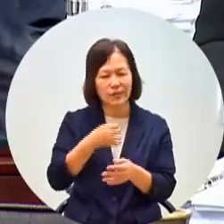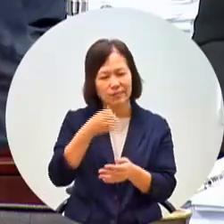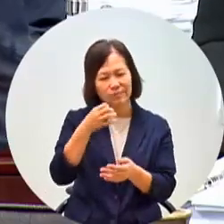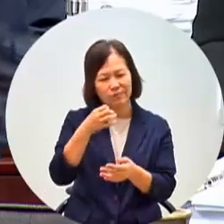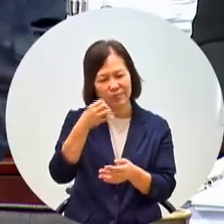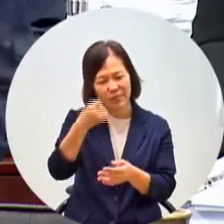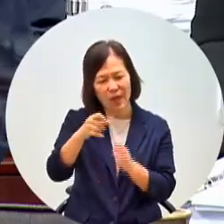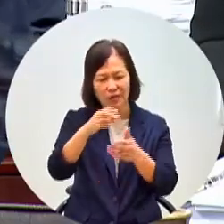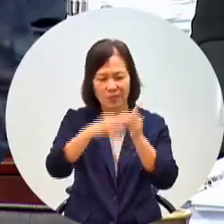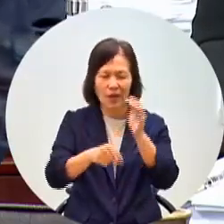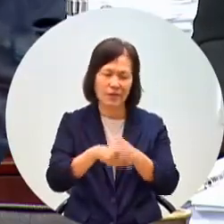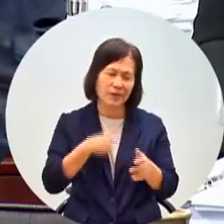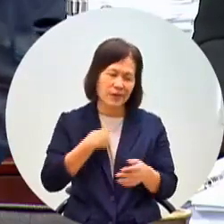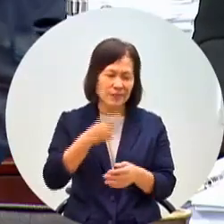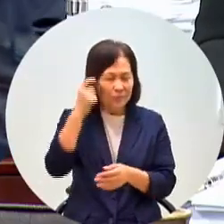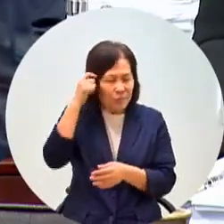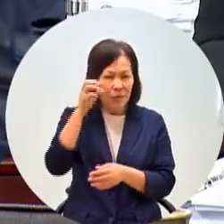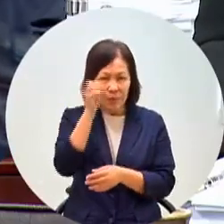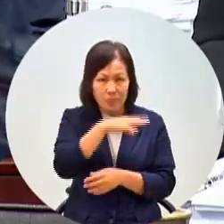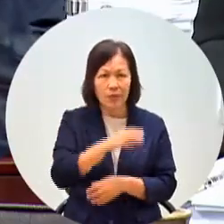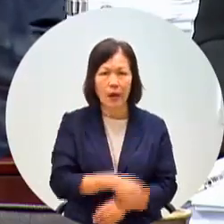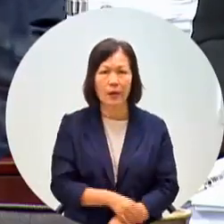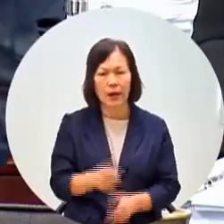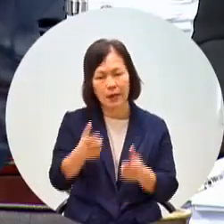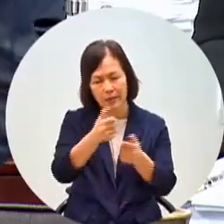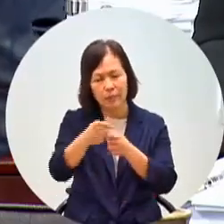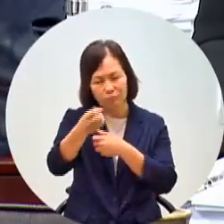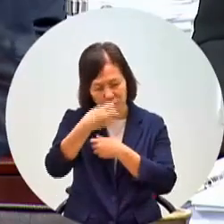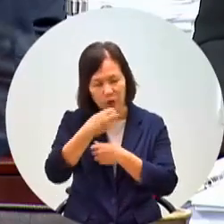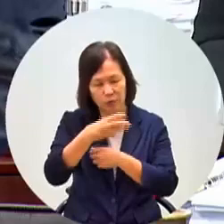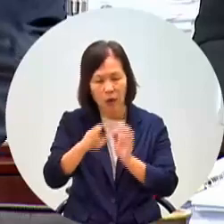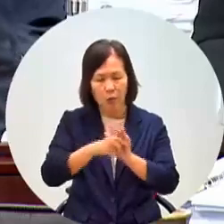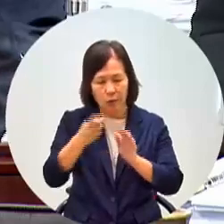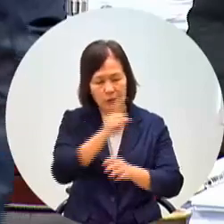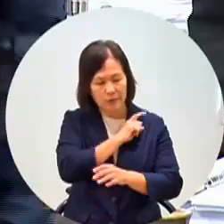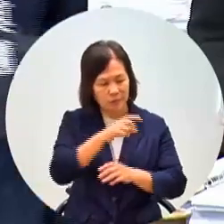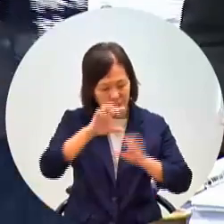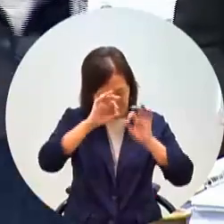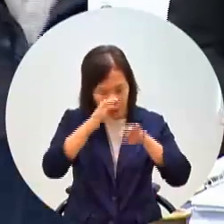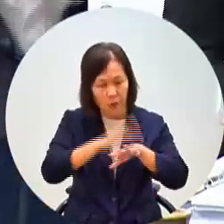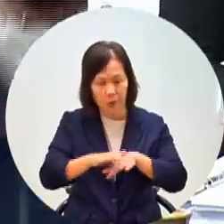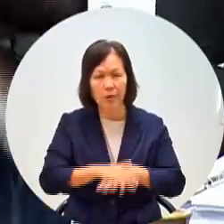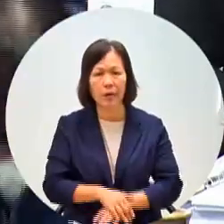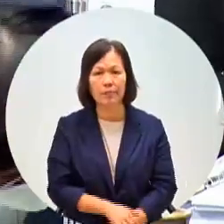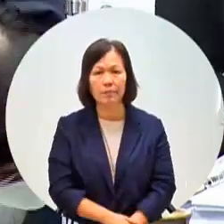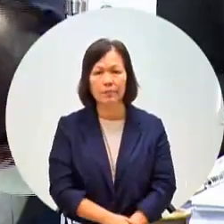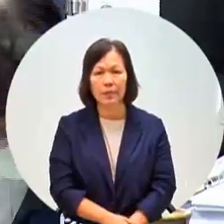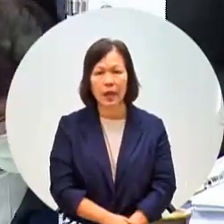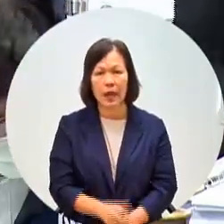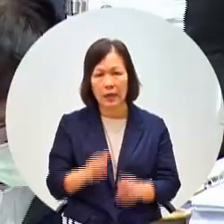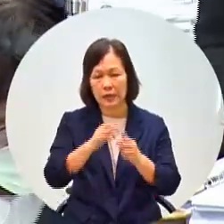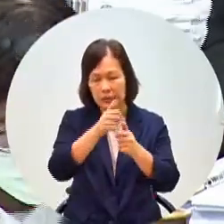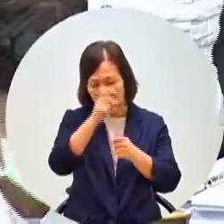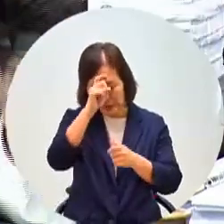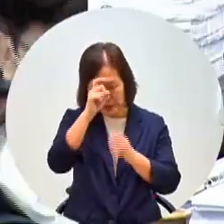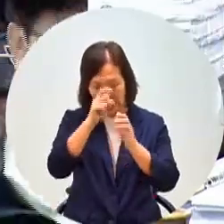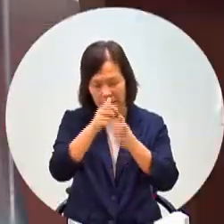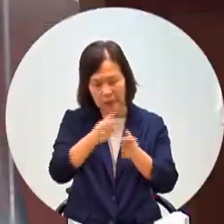准，我嘛感觉安尼过意不去啦。哦，所以这点感谢李议员的提醒，我们再来做检讨。谢谢。 好，谢谢我们市长，希望各局